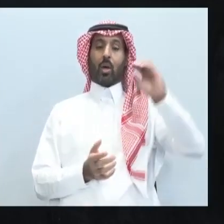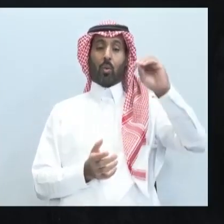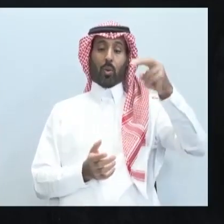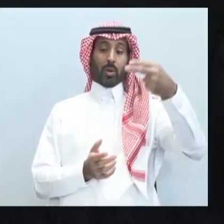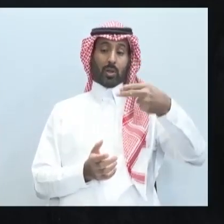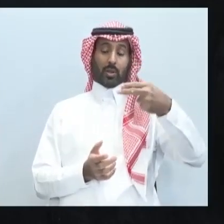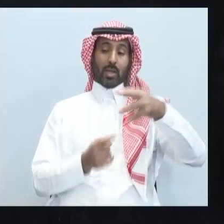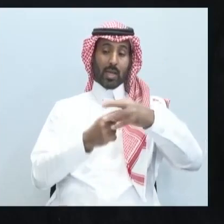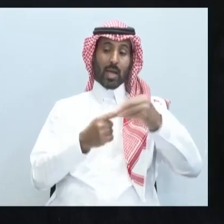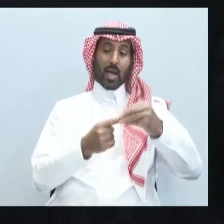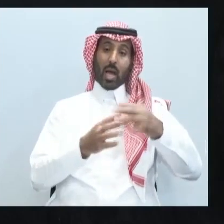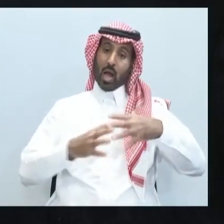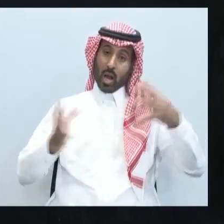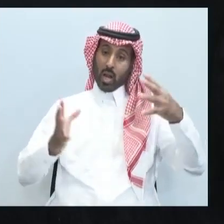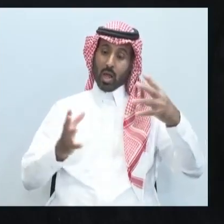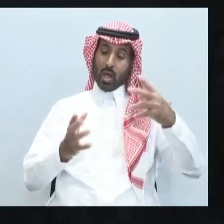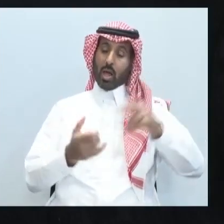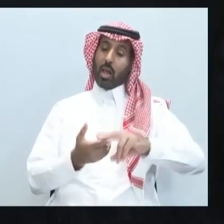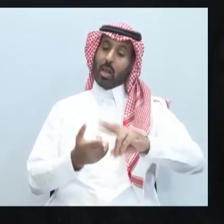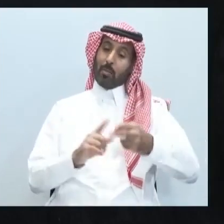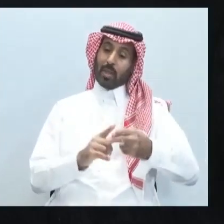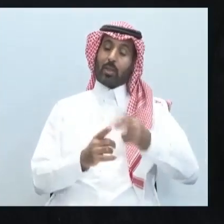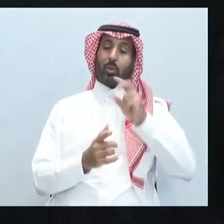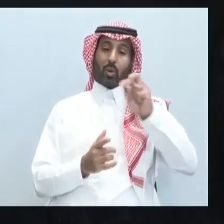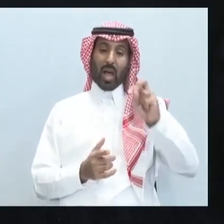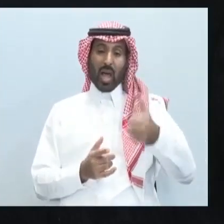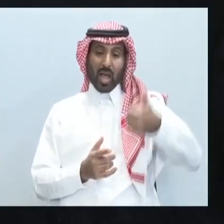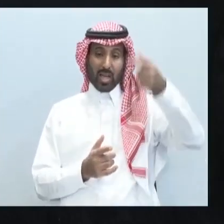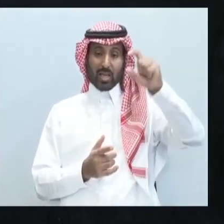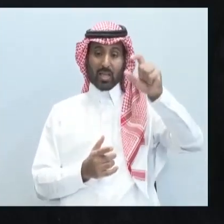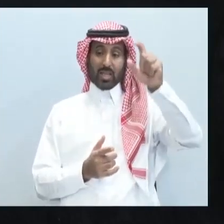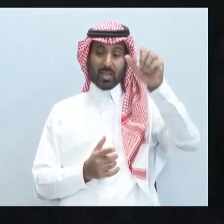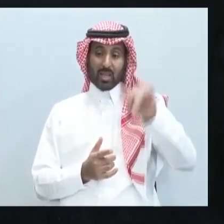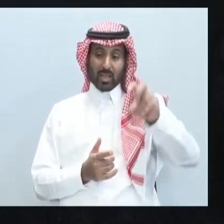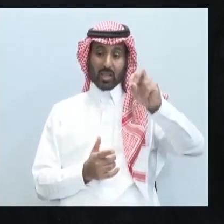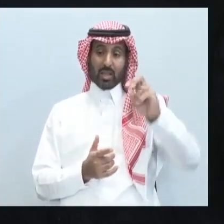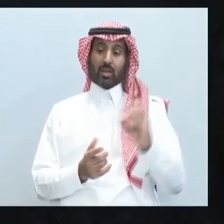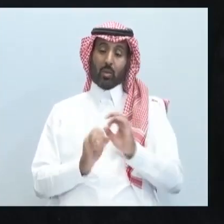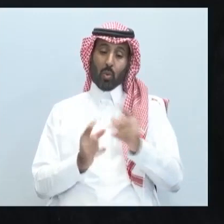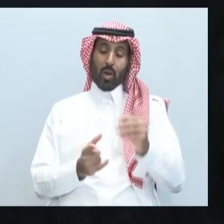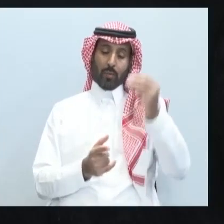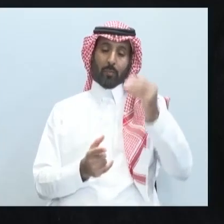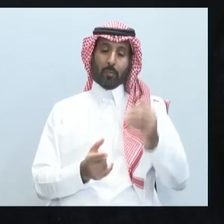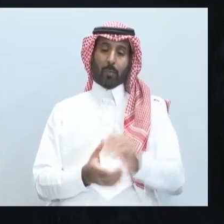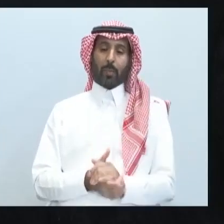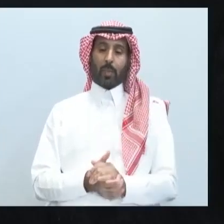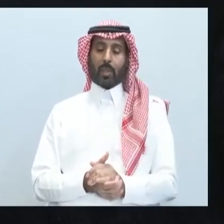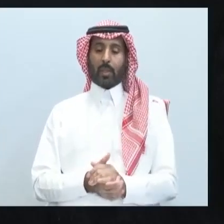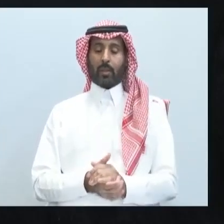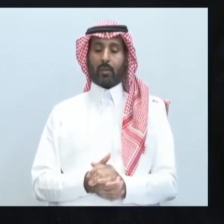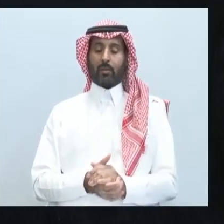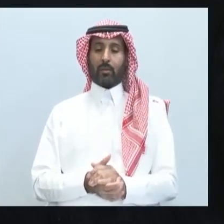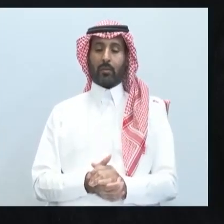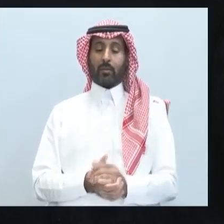المحلول اعلى تكون ايش الماده اما اذا كانوا متساويين خلاص واضحه امامك انهم متساويين معناته ان المحلول